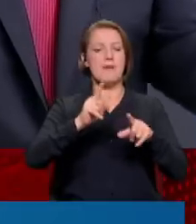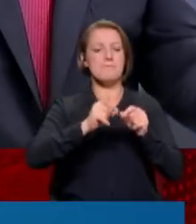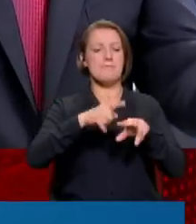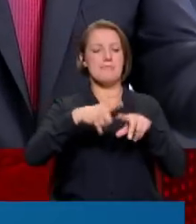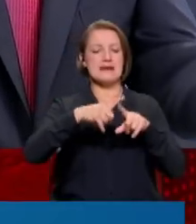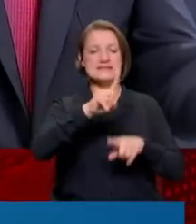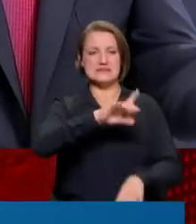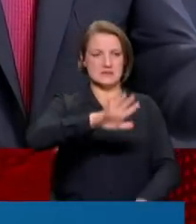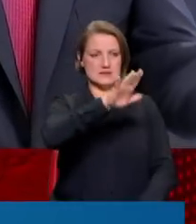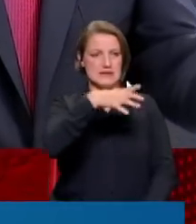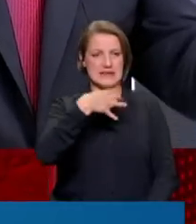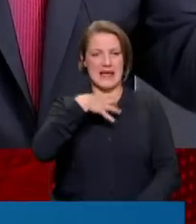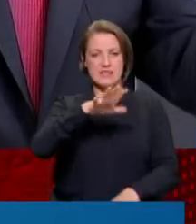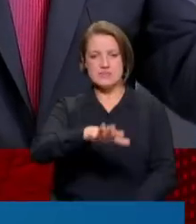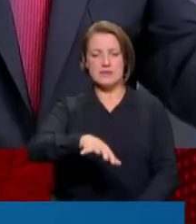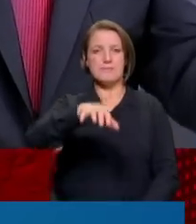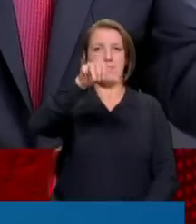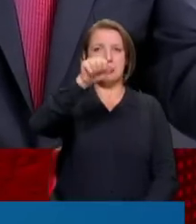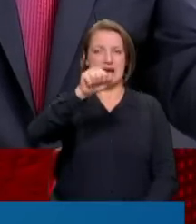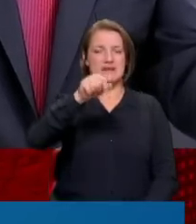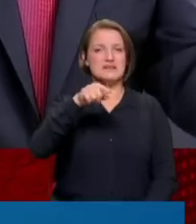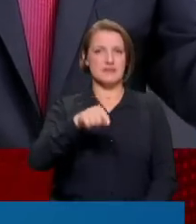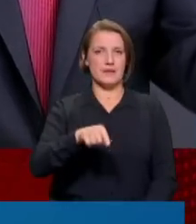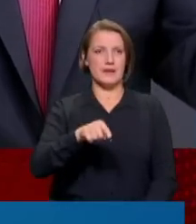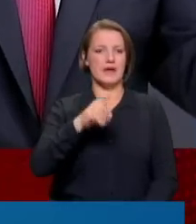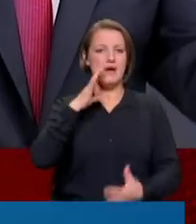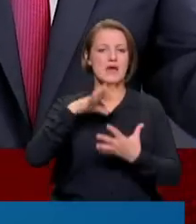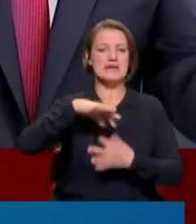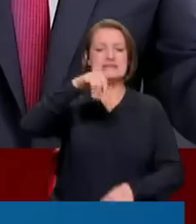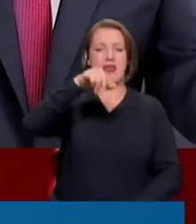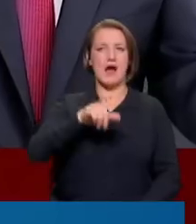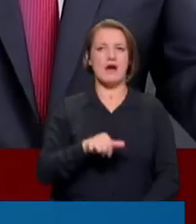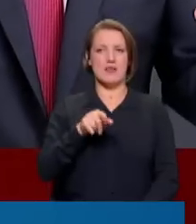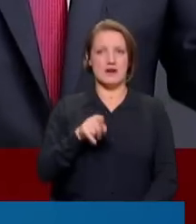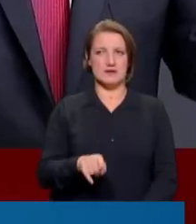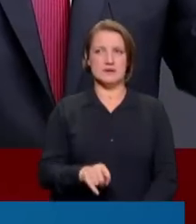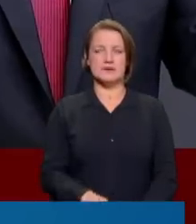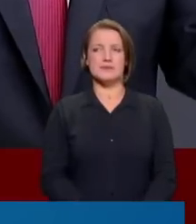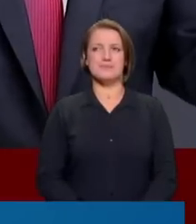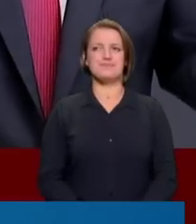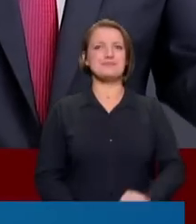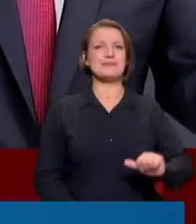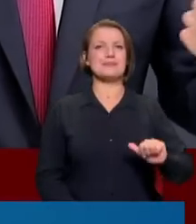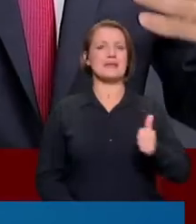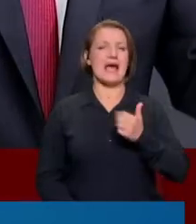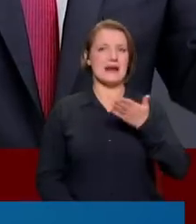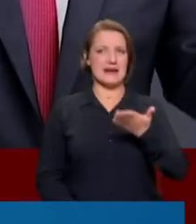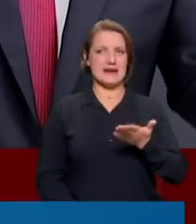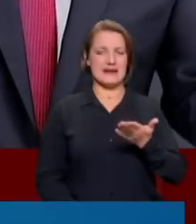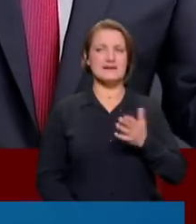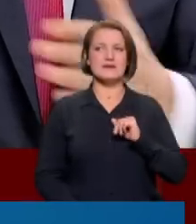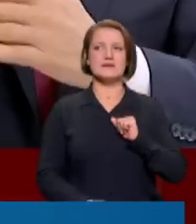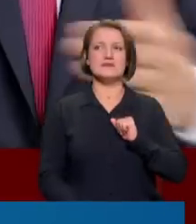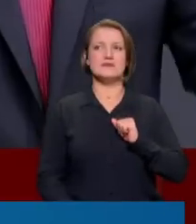kendi merkezinde konumlandırdığı insan hakları değerleri etik